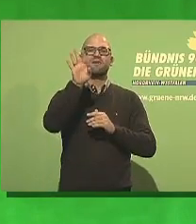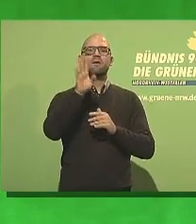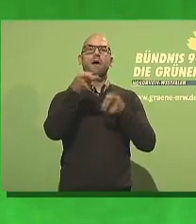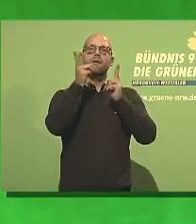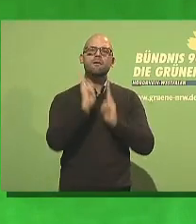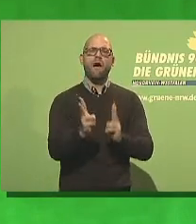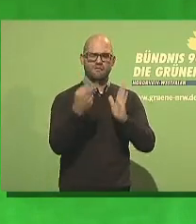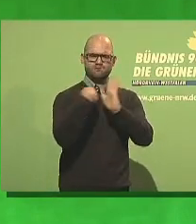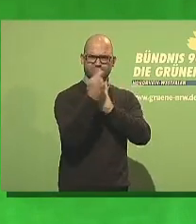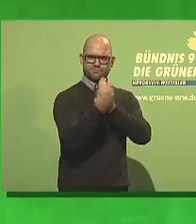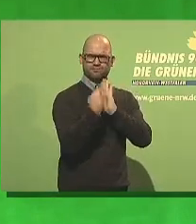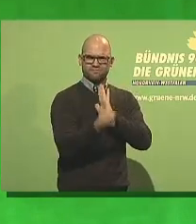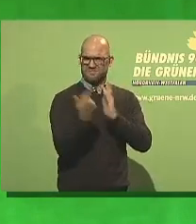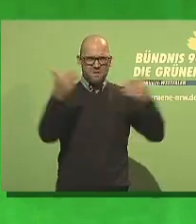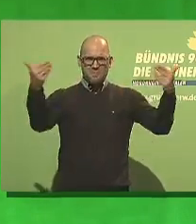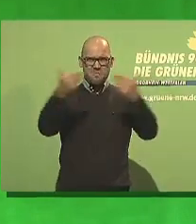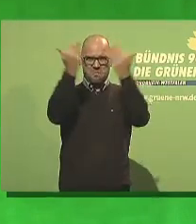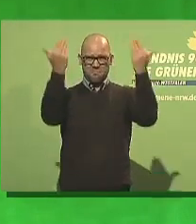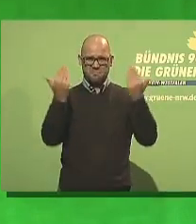einfach unanständig.